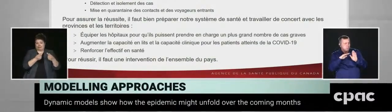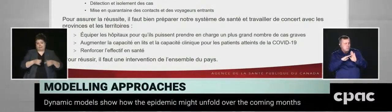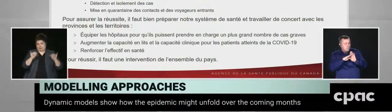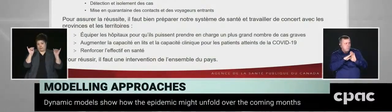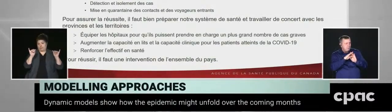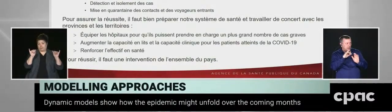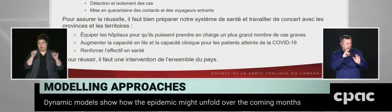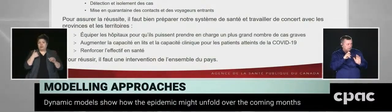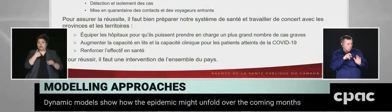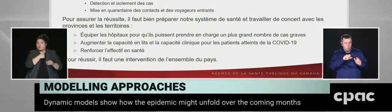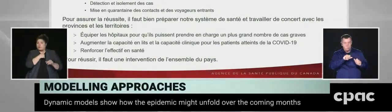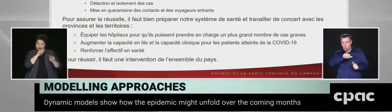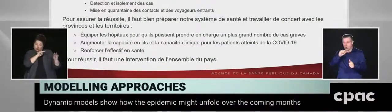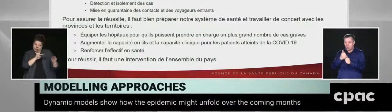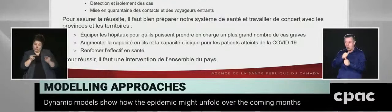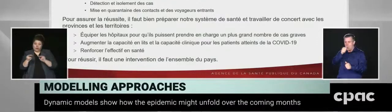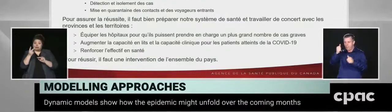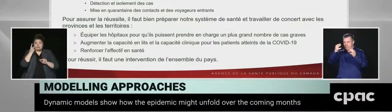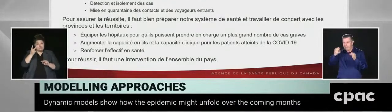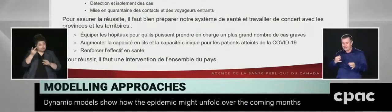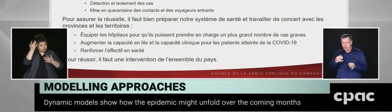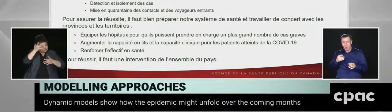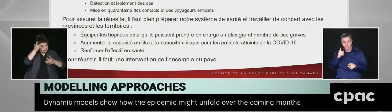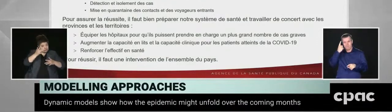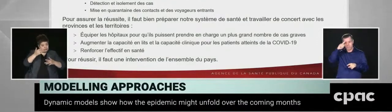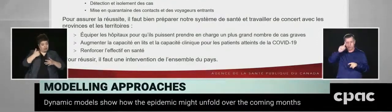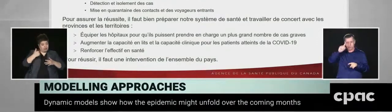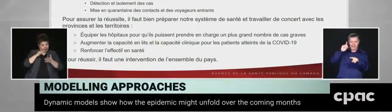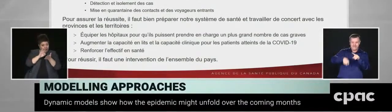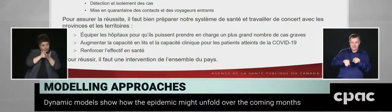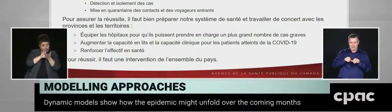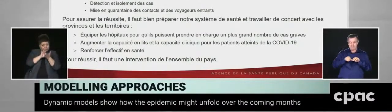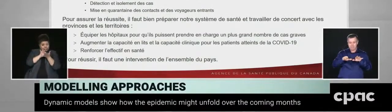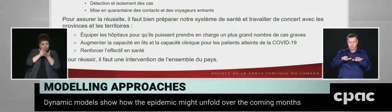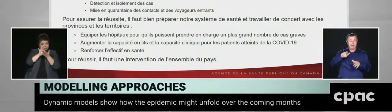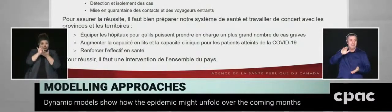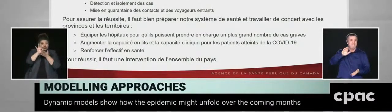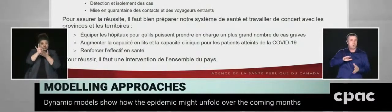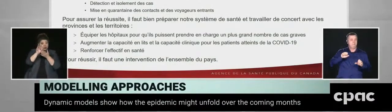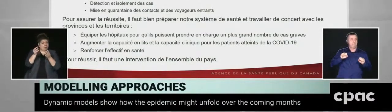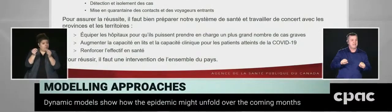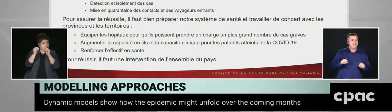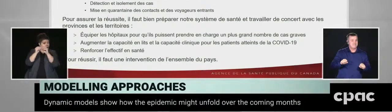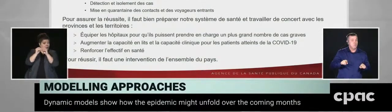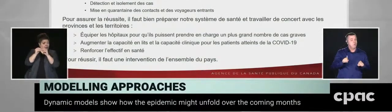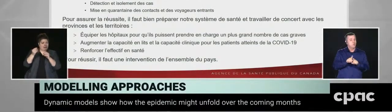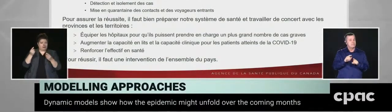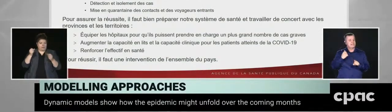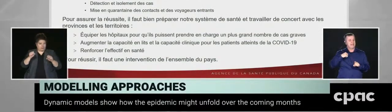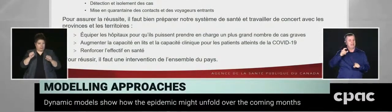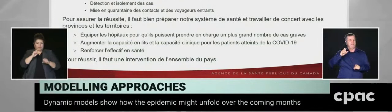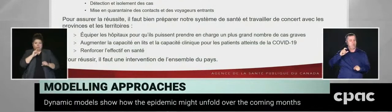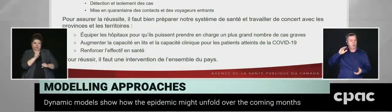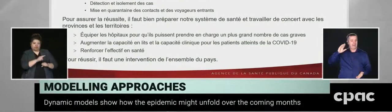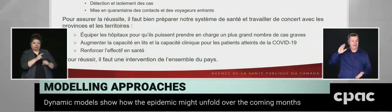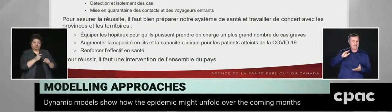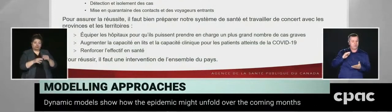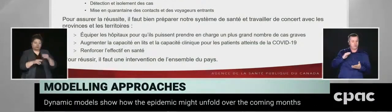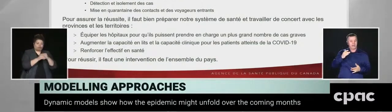continuer à viser le taux d'infection le plus bas possible afin de réduire au minimum la maladie et les décès